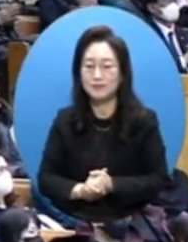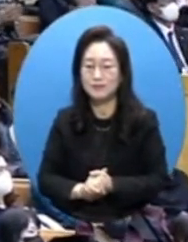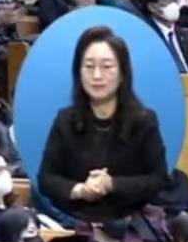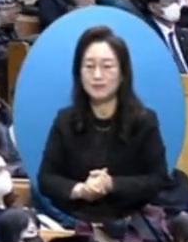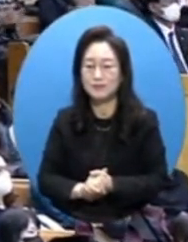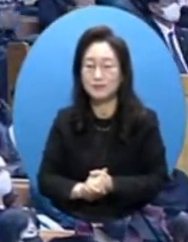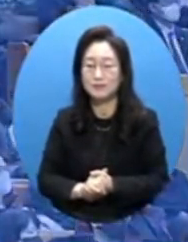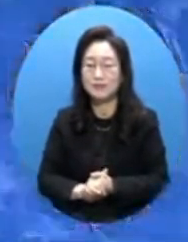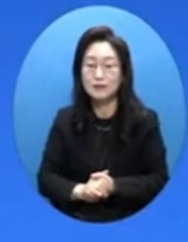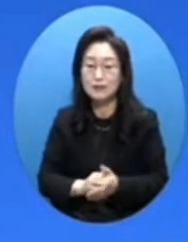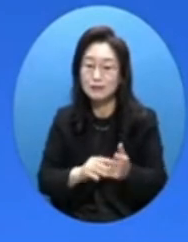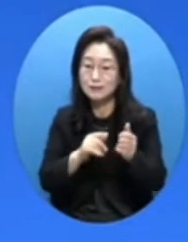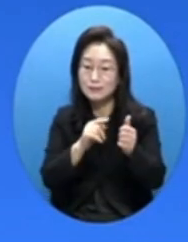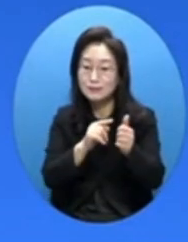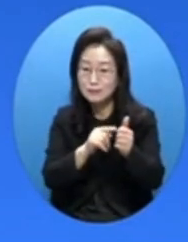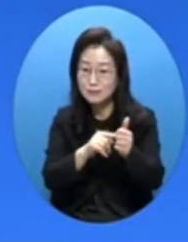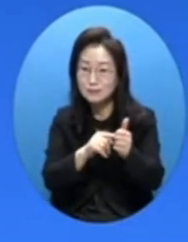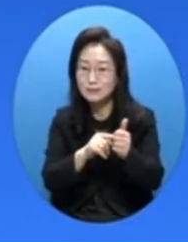이